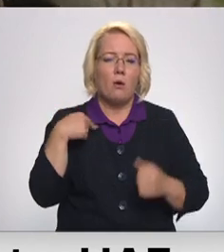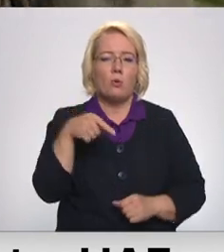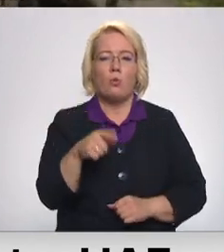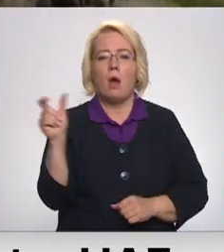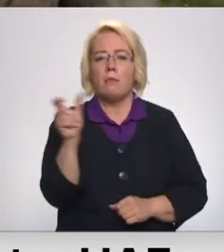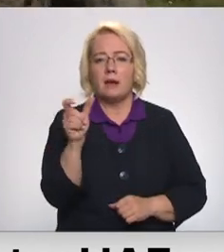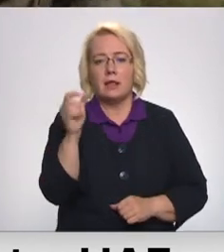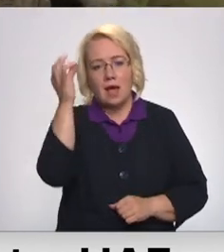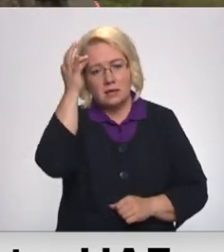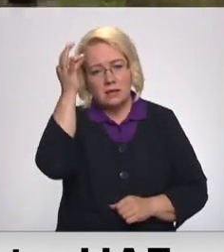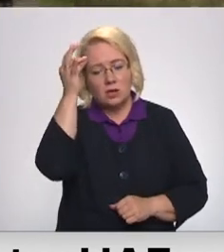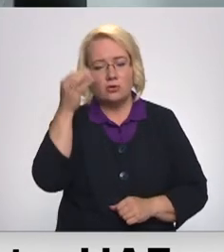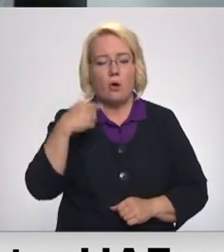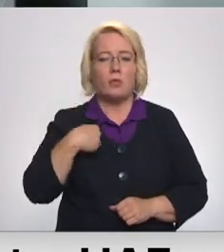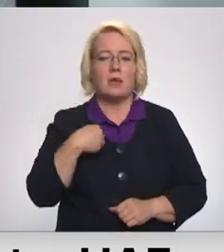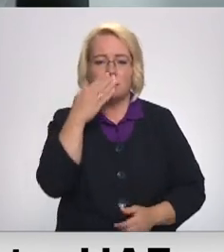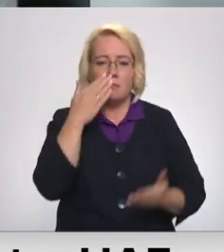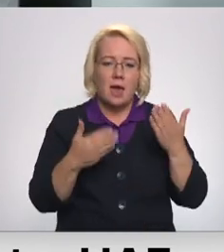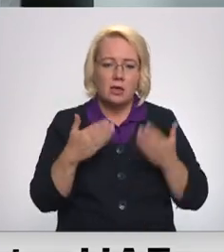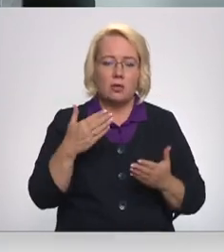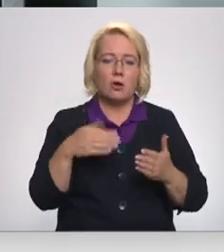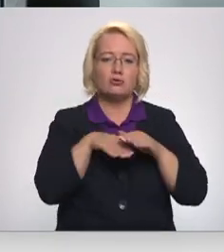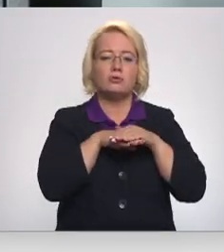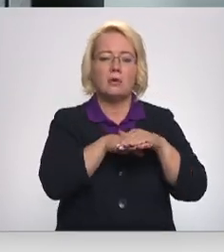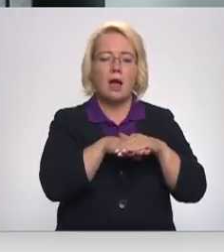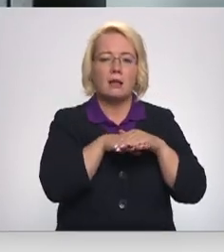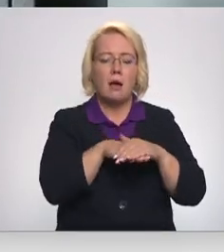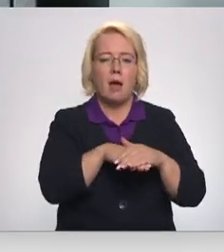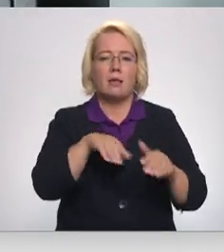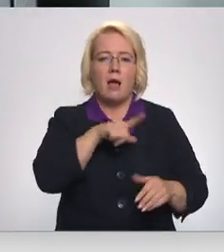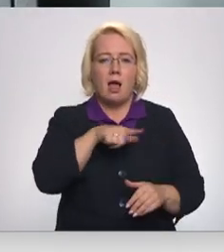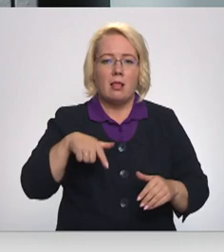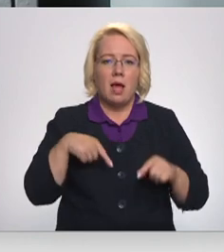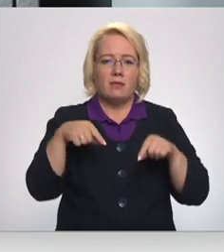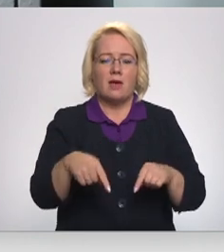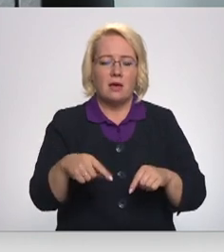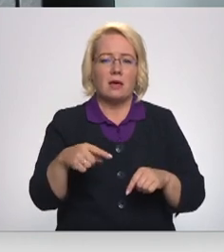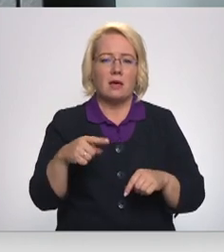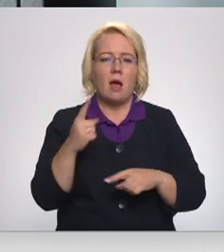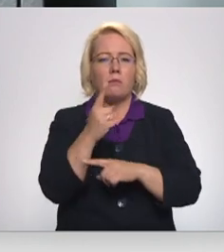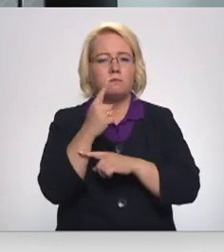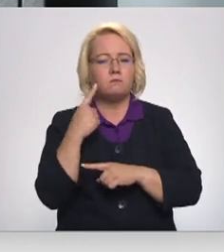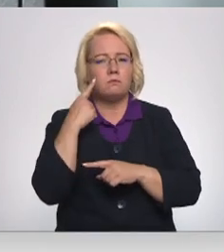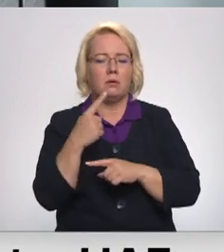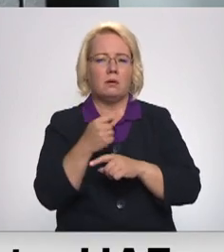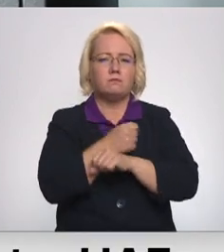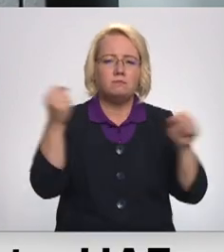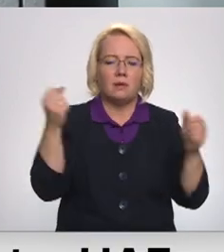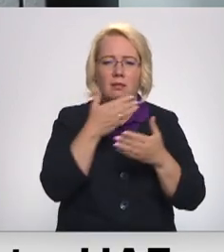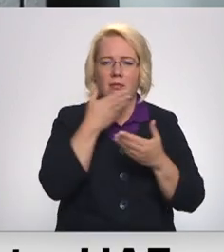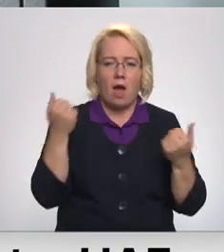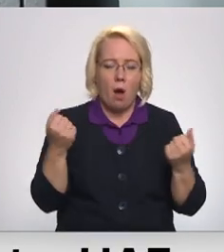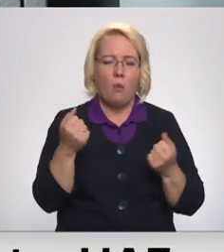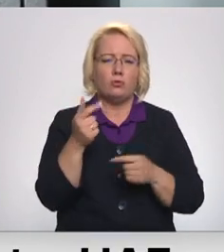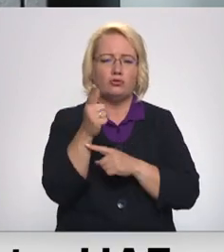momentu atcerēšos, un es mēģināšu saglabāt, ka Latvijā nelido bumbas un nav šāviņi,